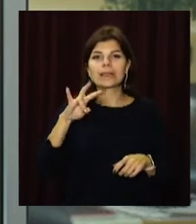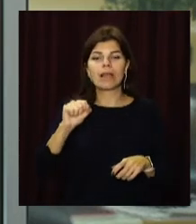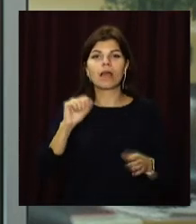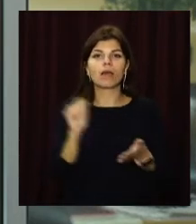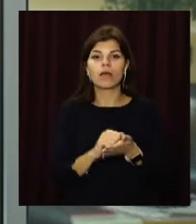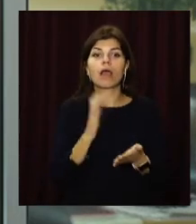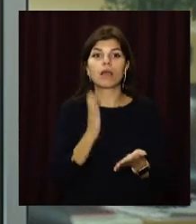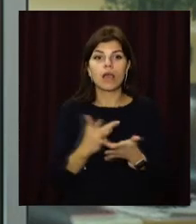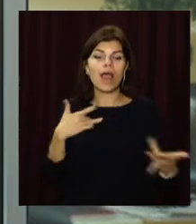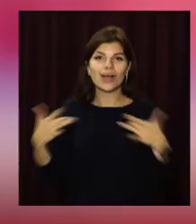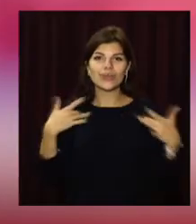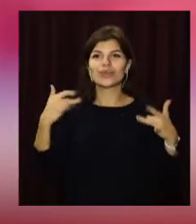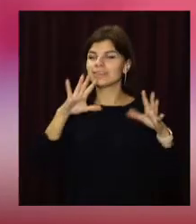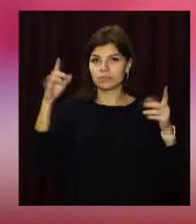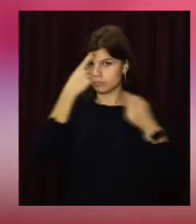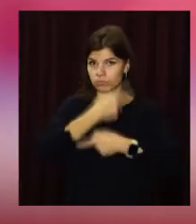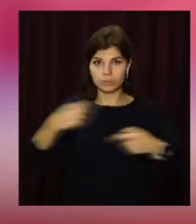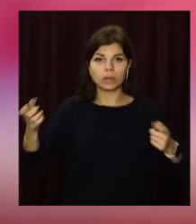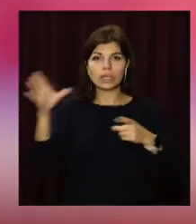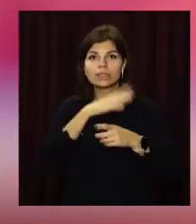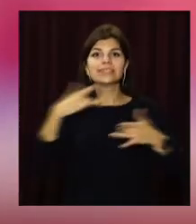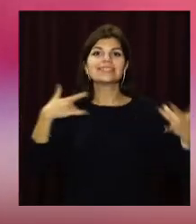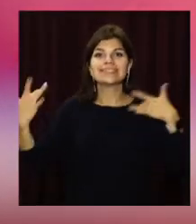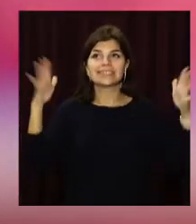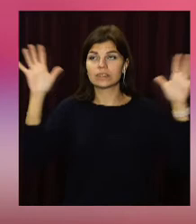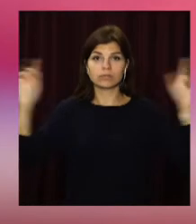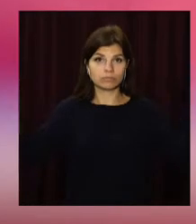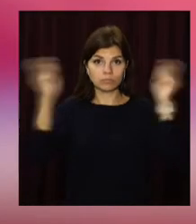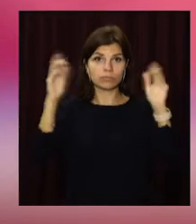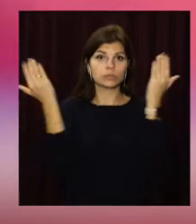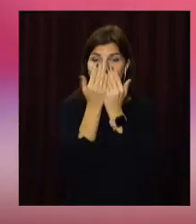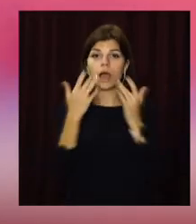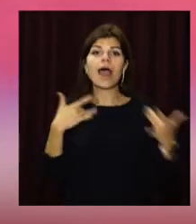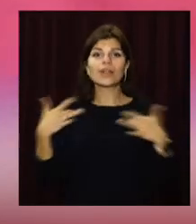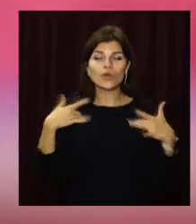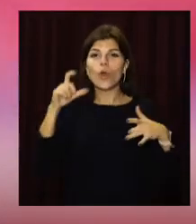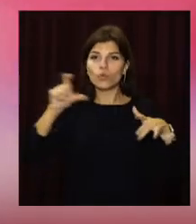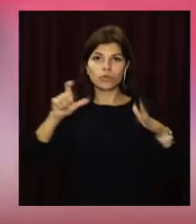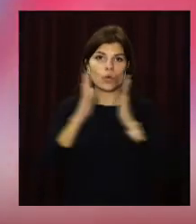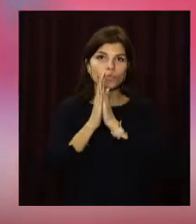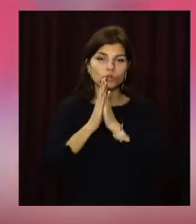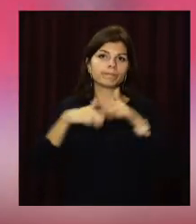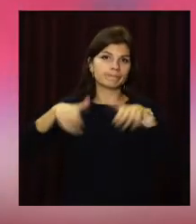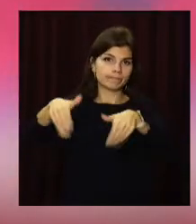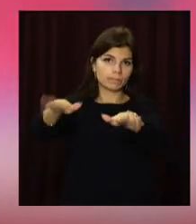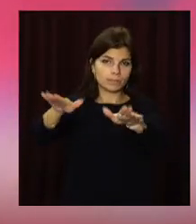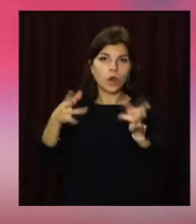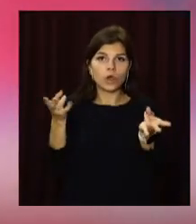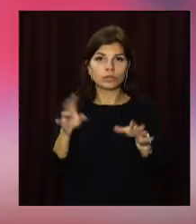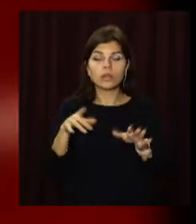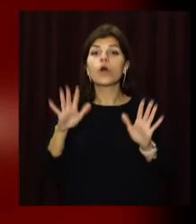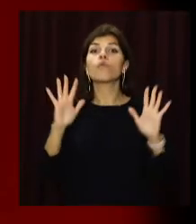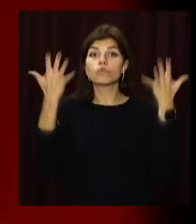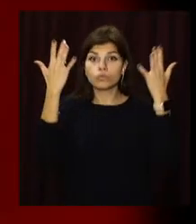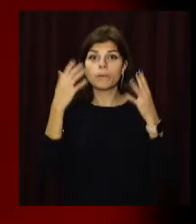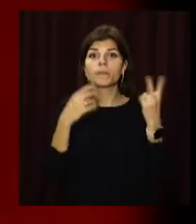повідомили акторам та глядачам. Сцену закрили, світло на ній вимкнули, а акторів та глядачів попросили покинути зал.